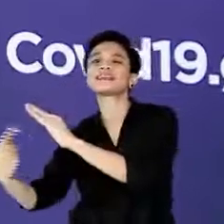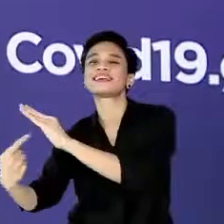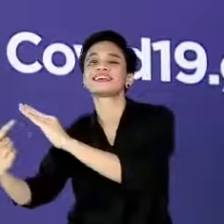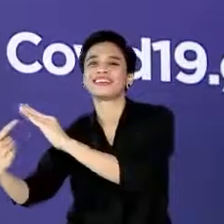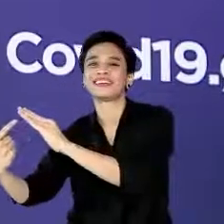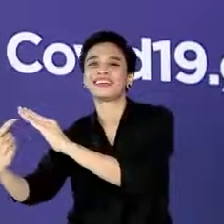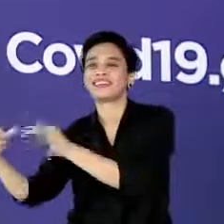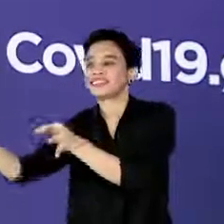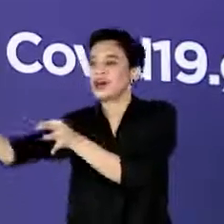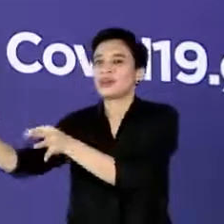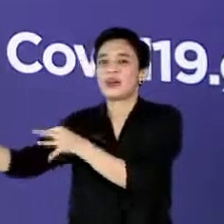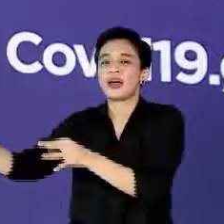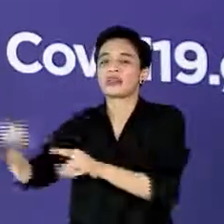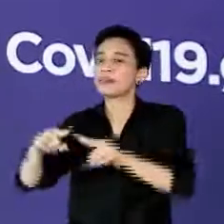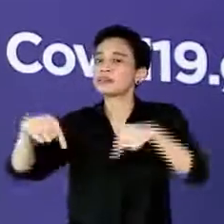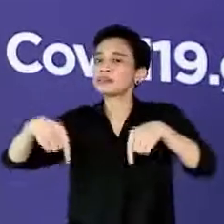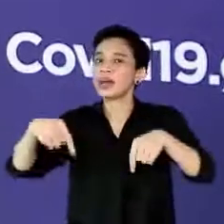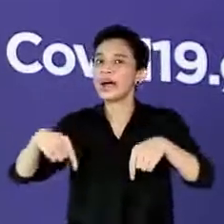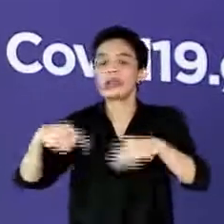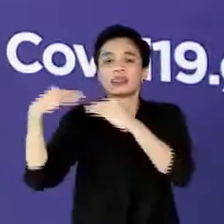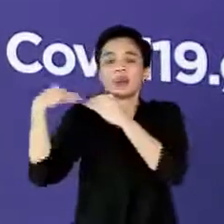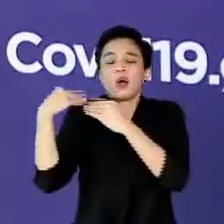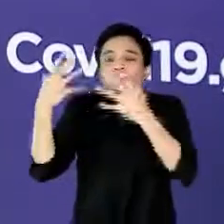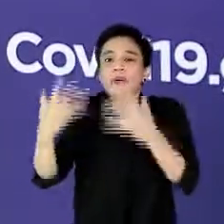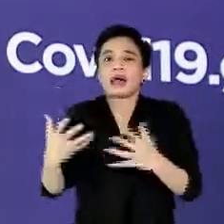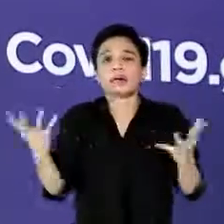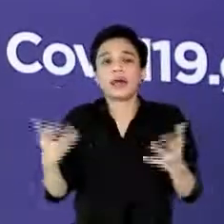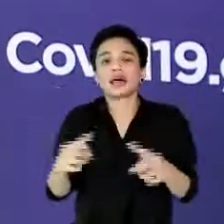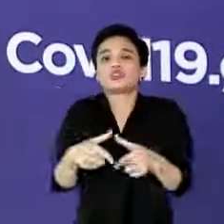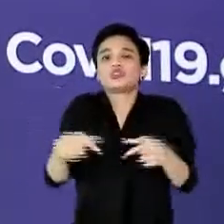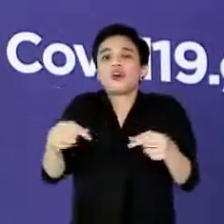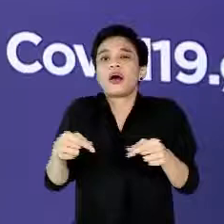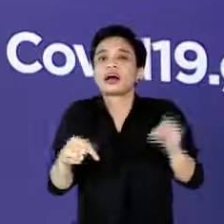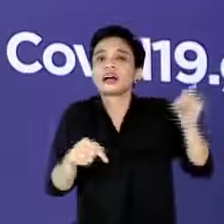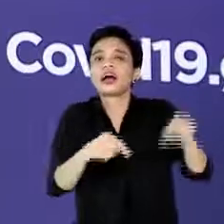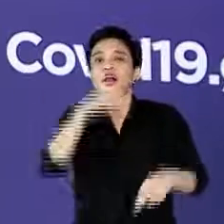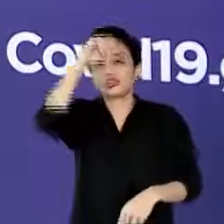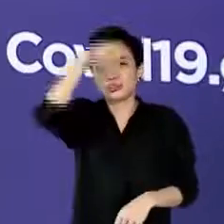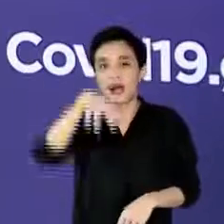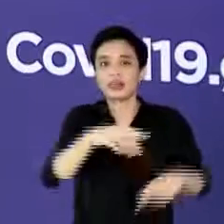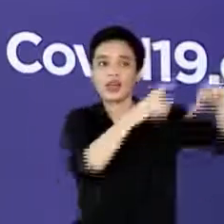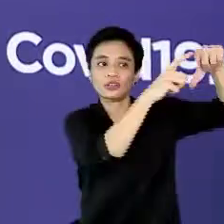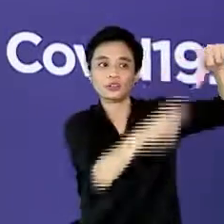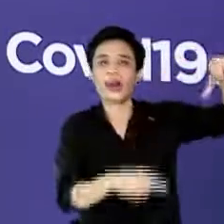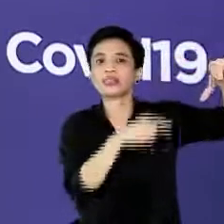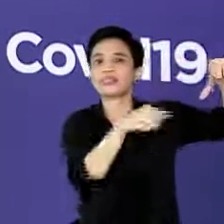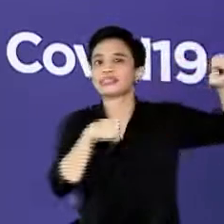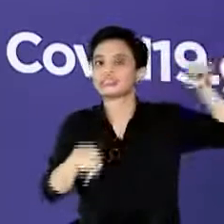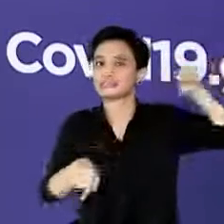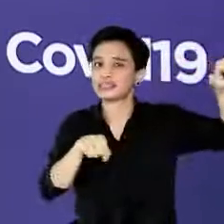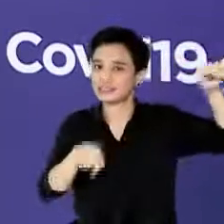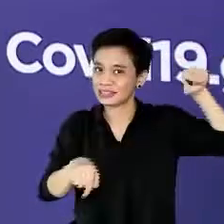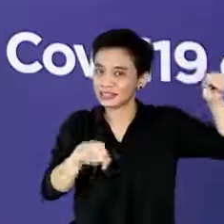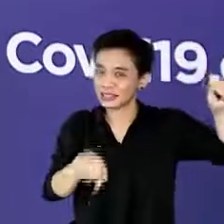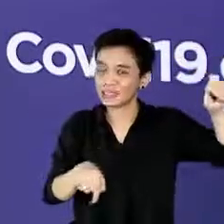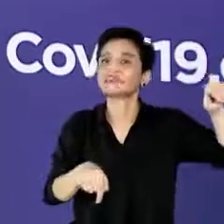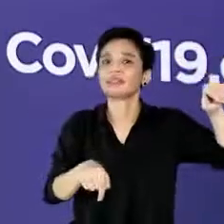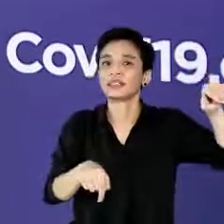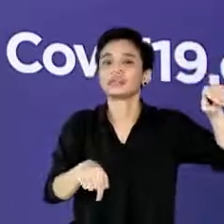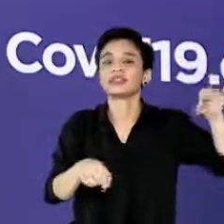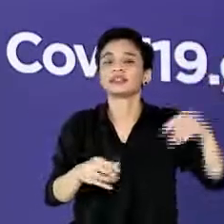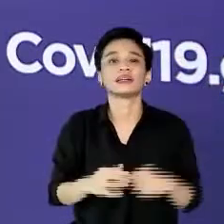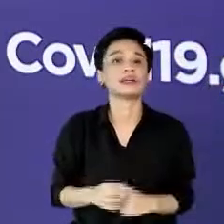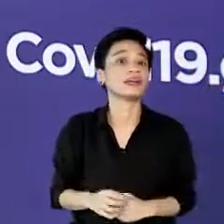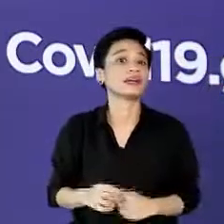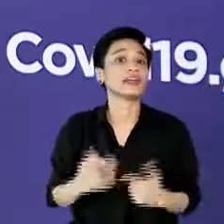pr kita yang terbesar ini Jawa saat ini dan sebagian besar Sumatera dan itu disumbangkan cukup